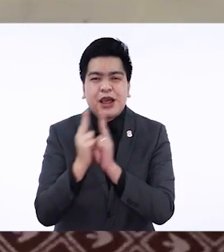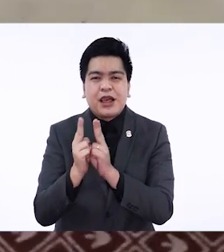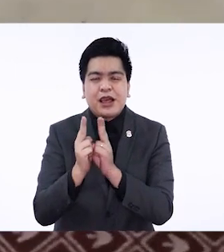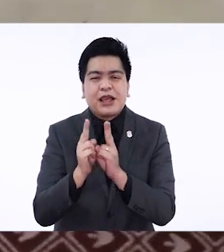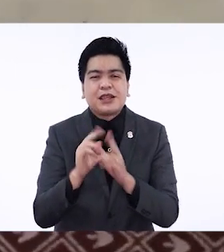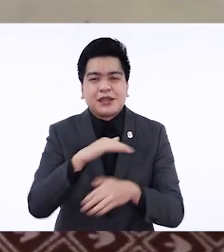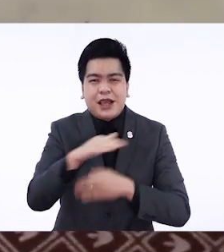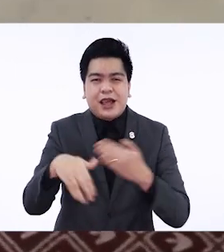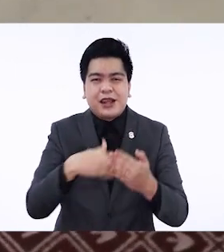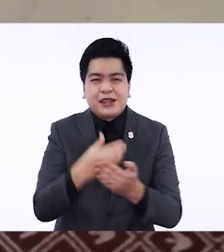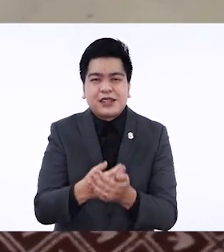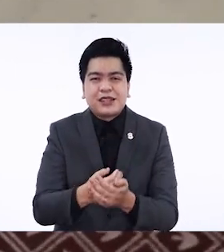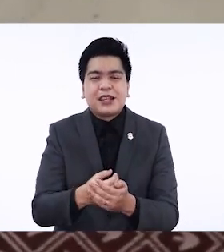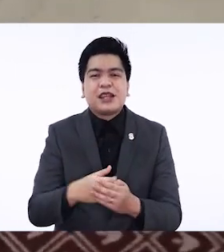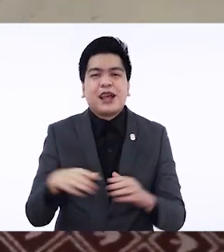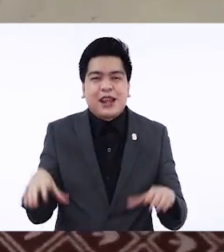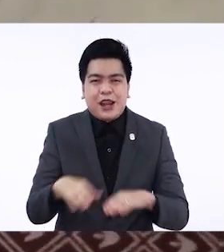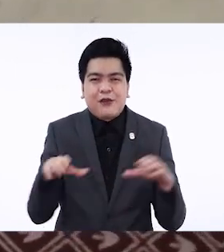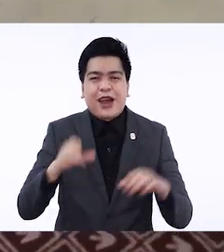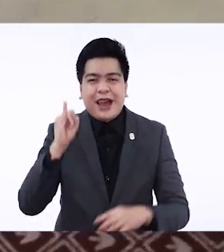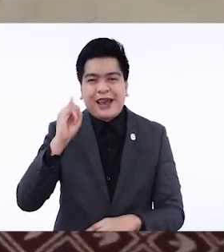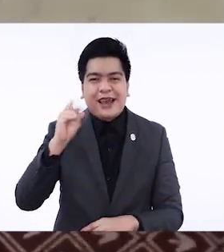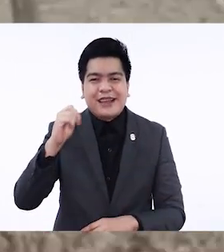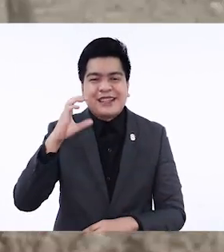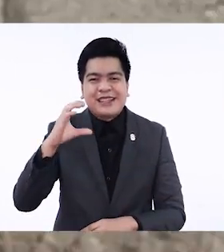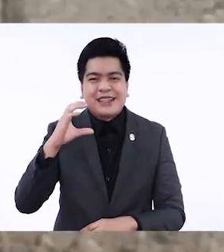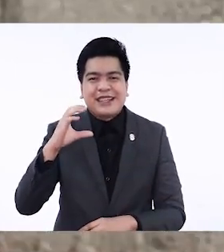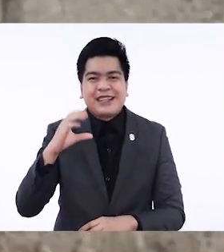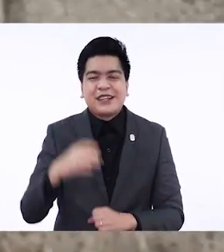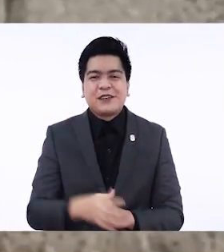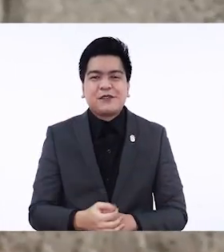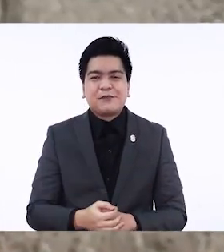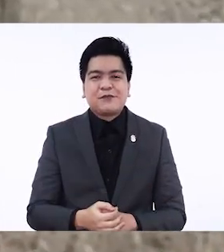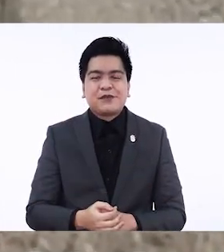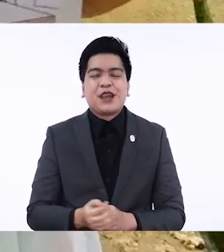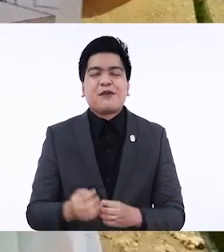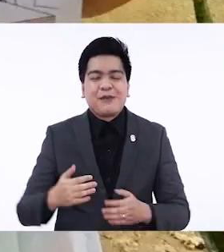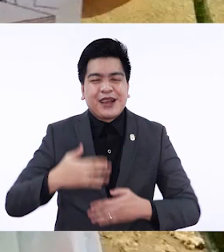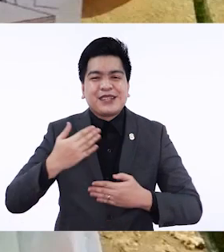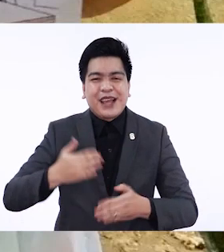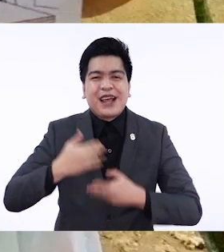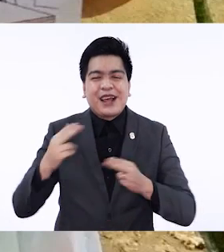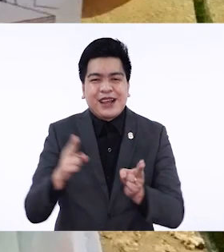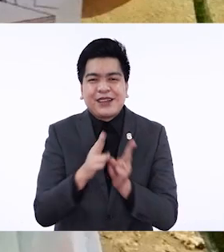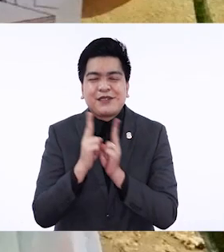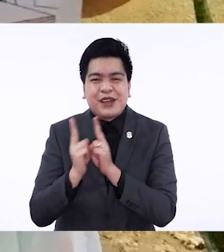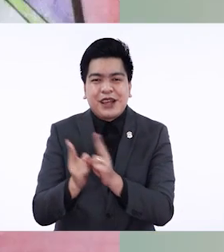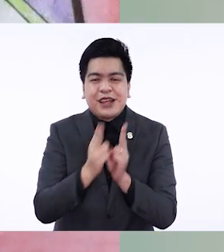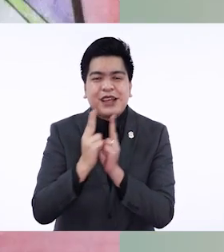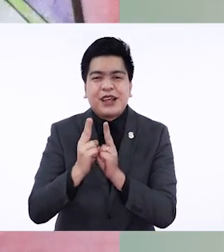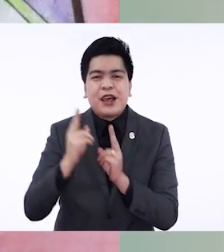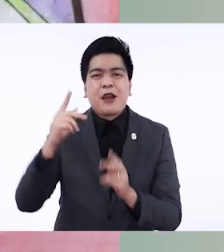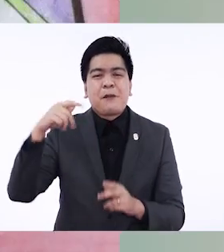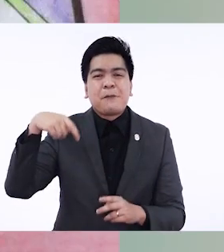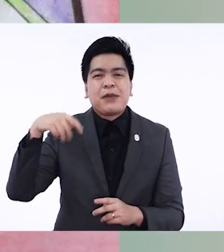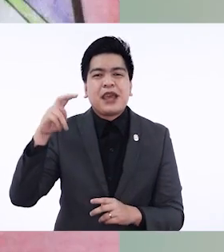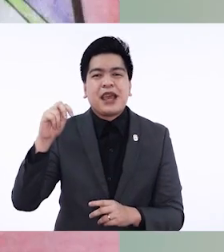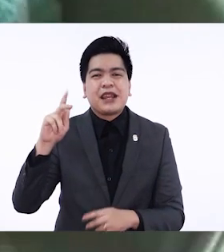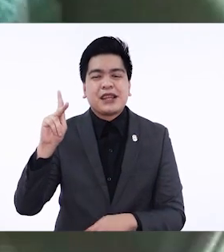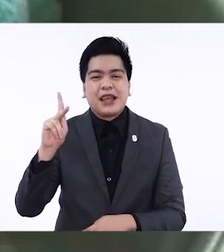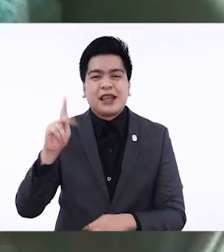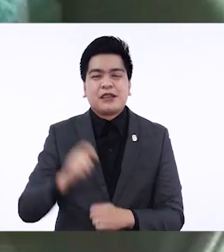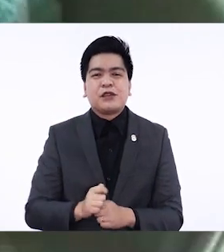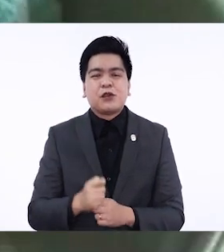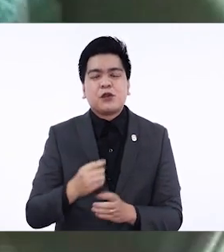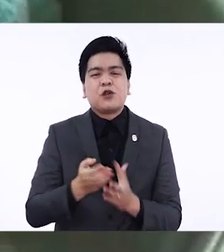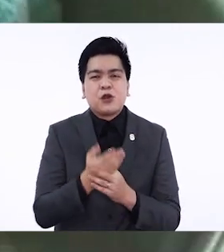mga aktibidad ng Iglesia ni Cristo. Masayang nakipagkaisa ang mga nasa pagsamba ng kabataan sa pagsuporta